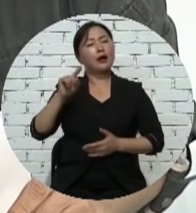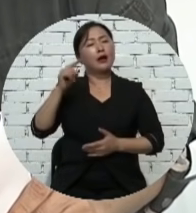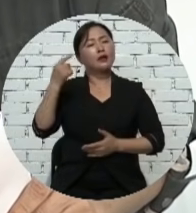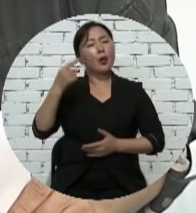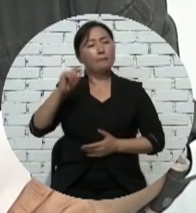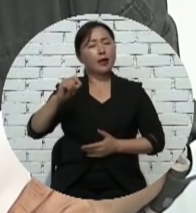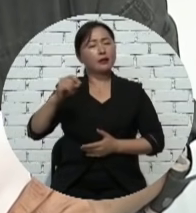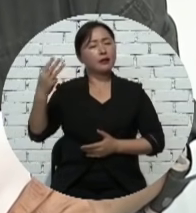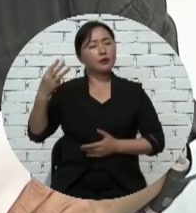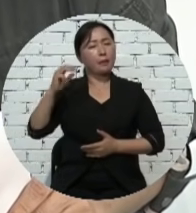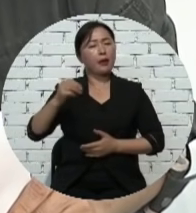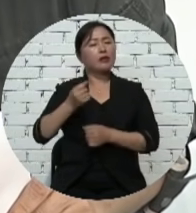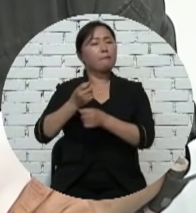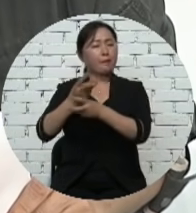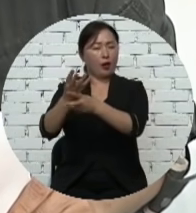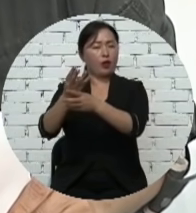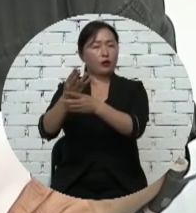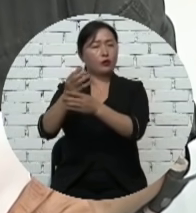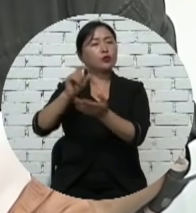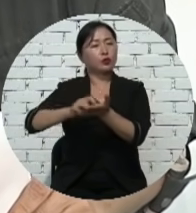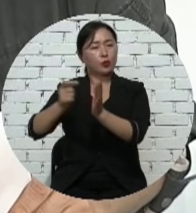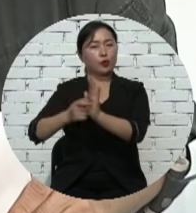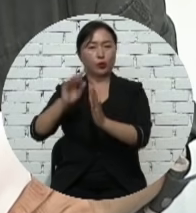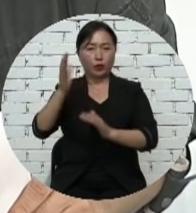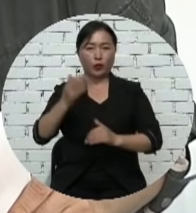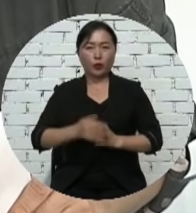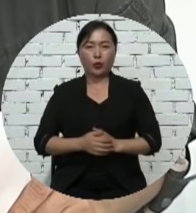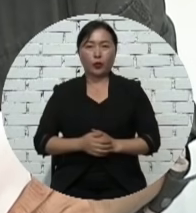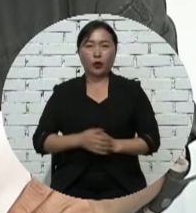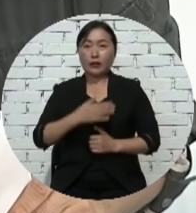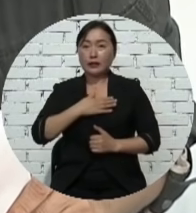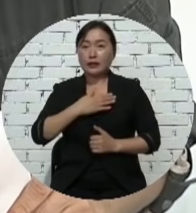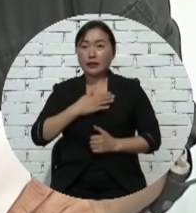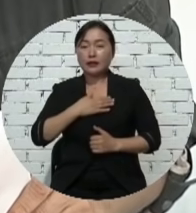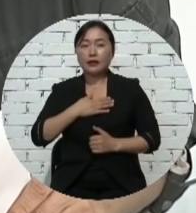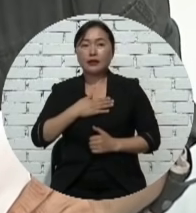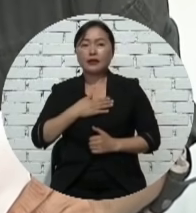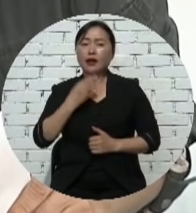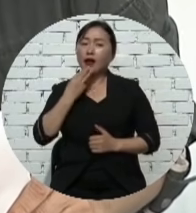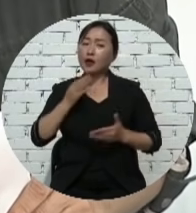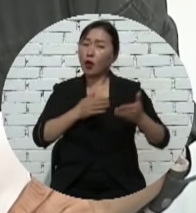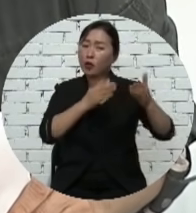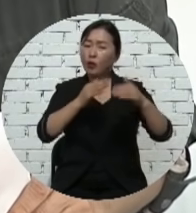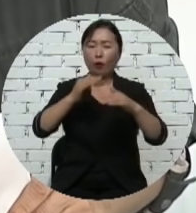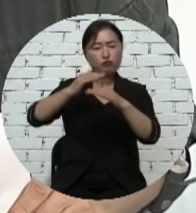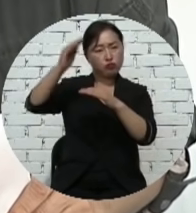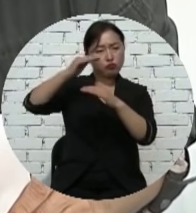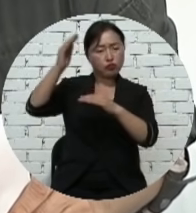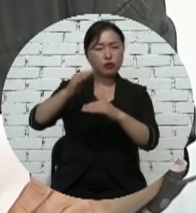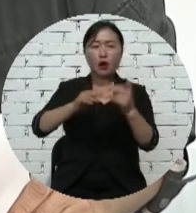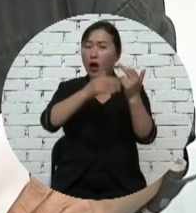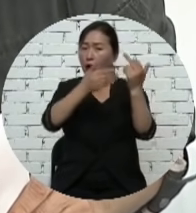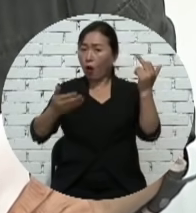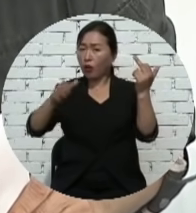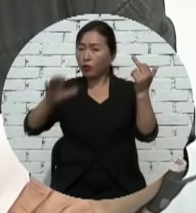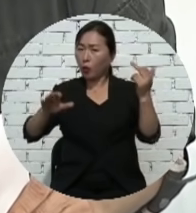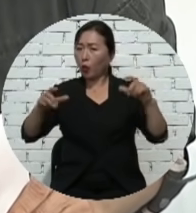한 3천만 평씩이 될 것이고 제가 이제 경기도 북부도 생각하고 강원도 쪽도 생각을 하고